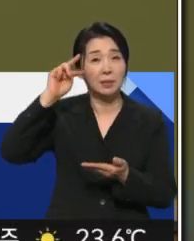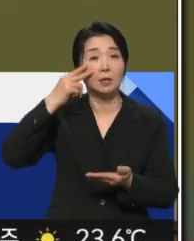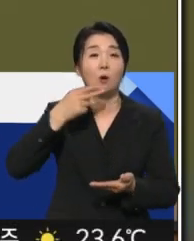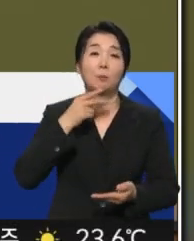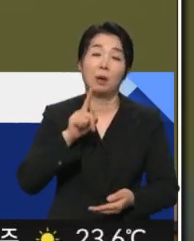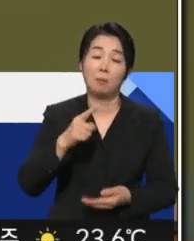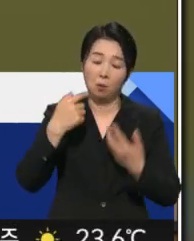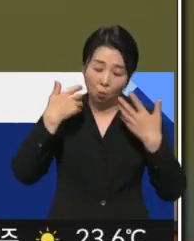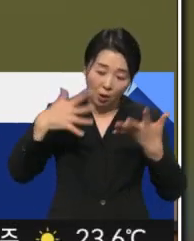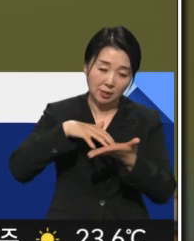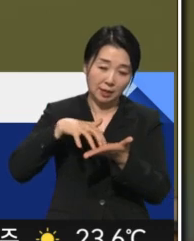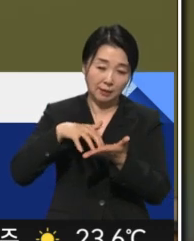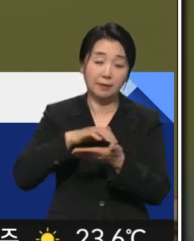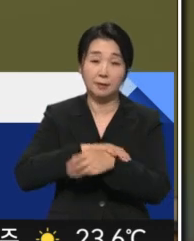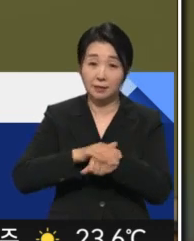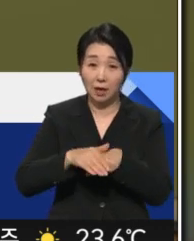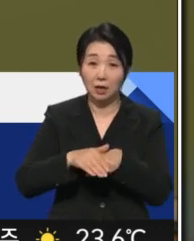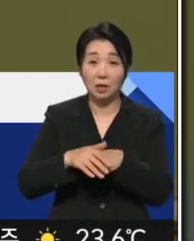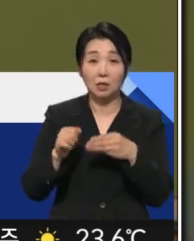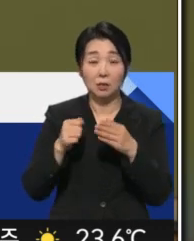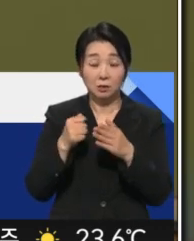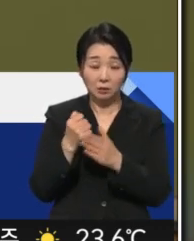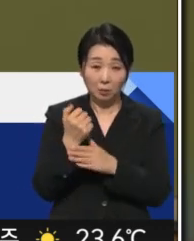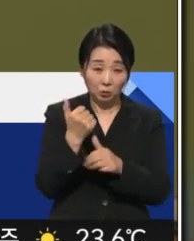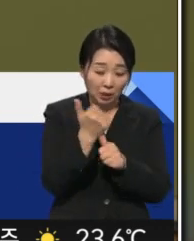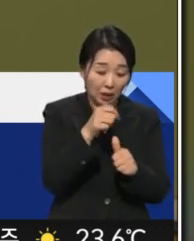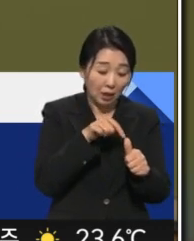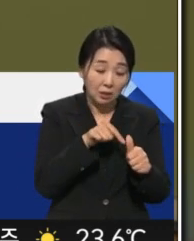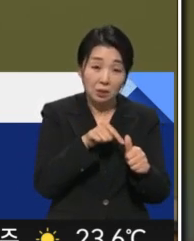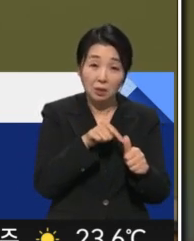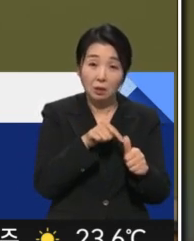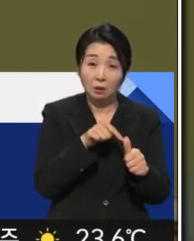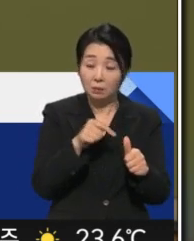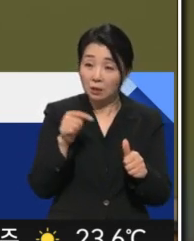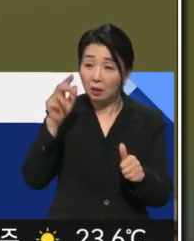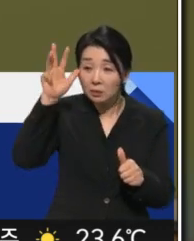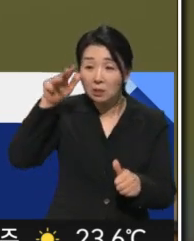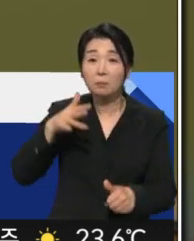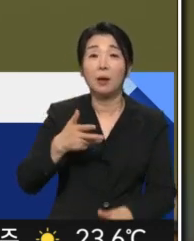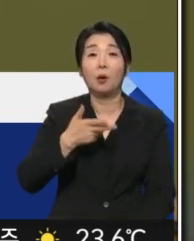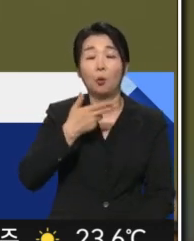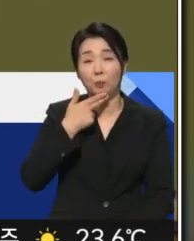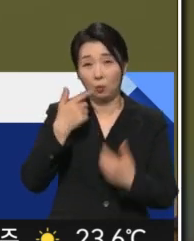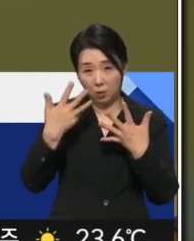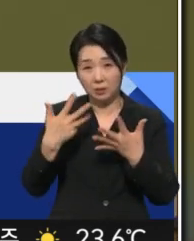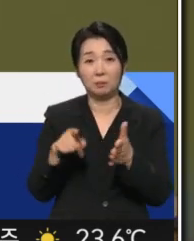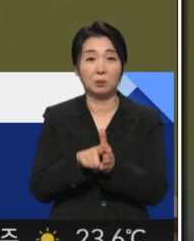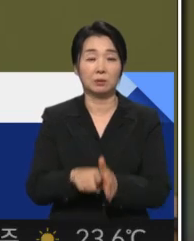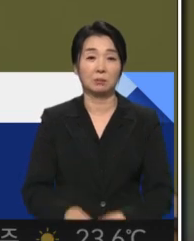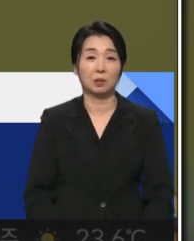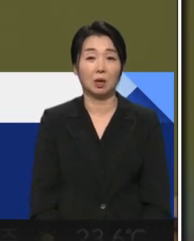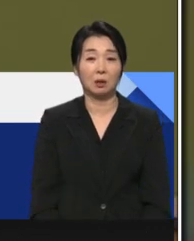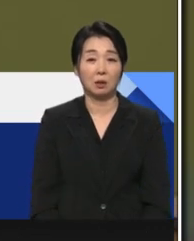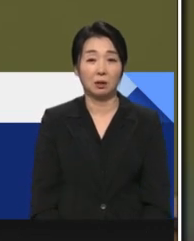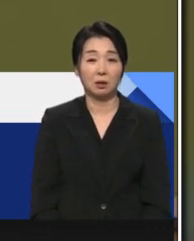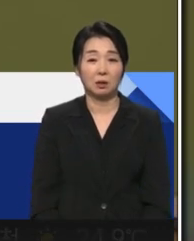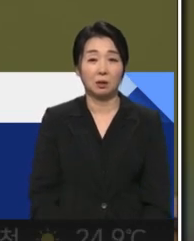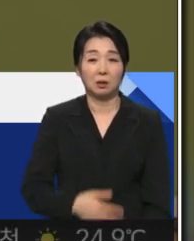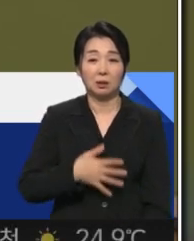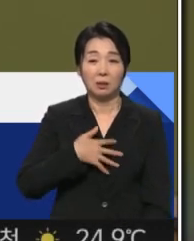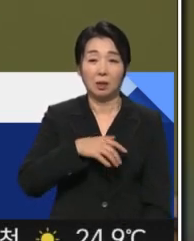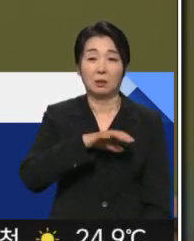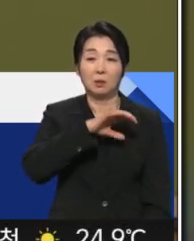또렷이 계산을 하는 걸 보면서 골프장 캐디들도 이 사람이 치매가 아니라는 점을 다들 확신하고 있더라고요. 저에게 적극적으로 항변했던